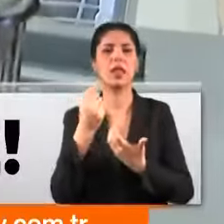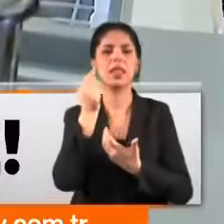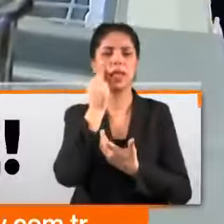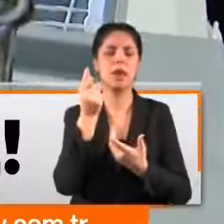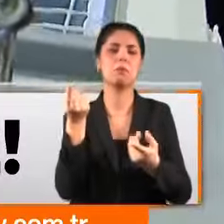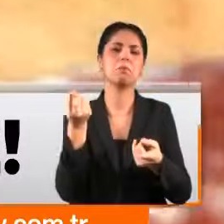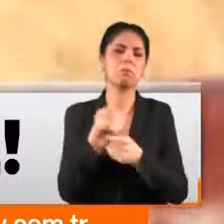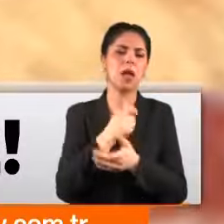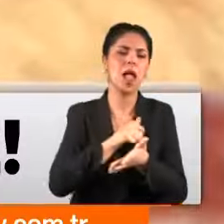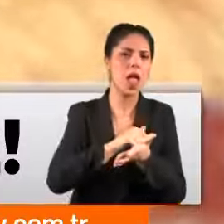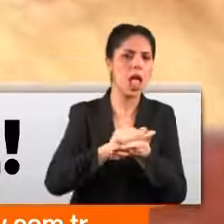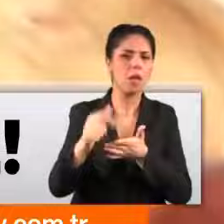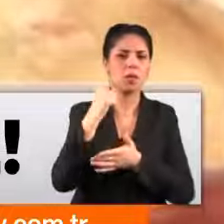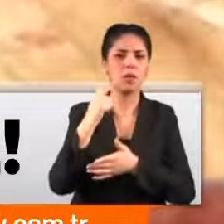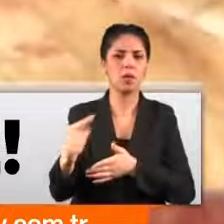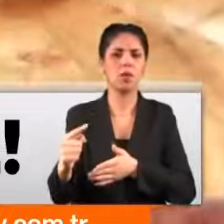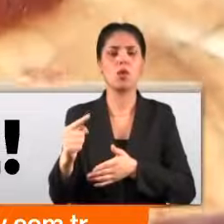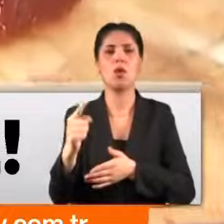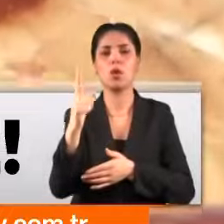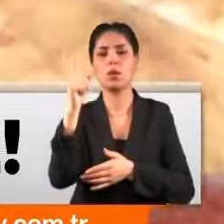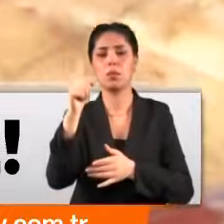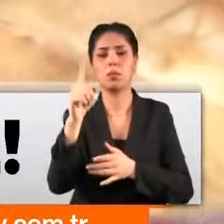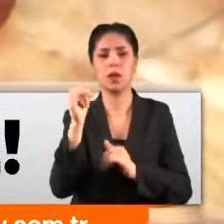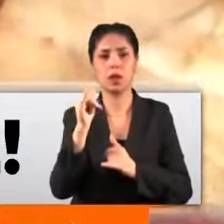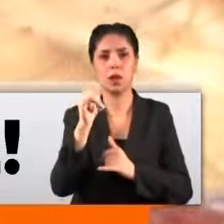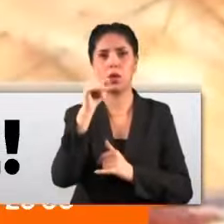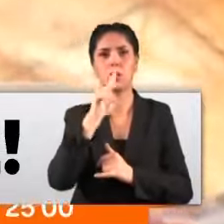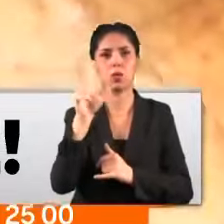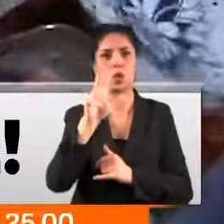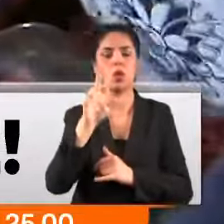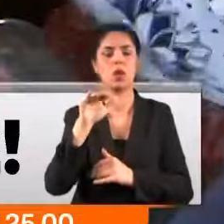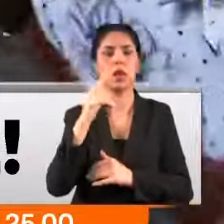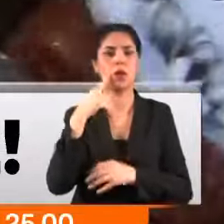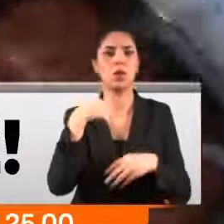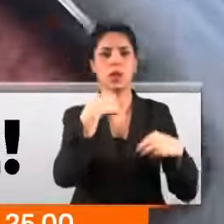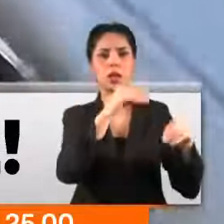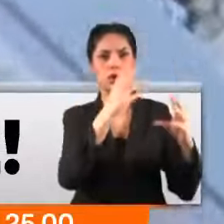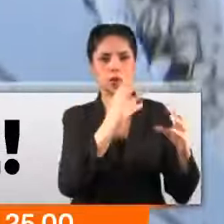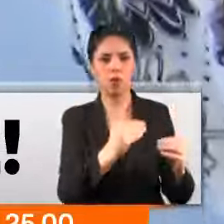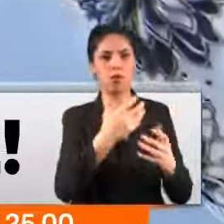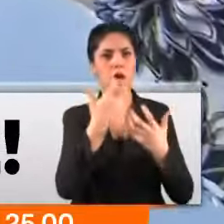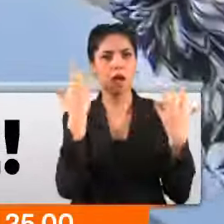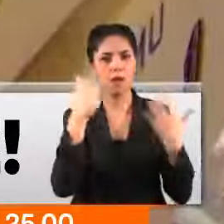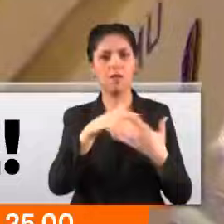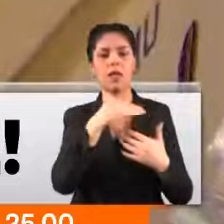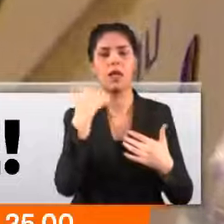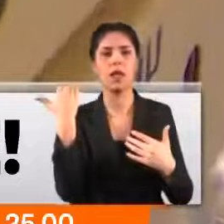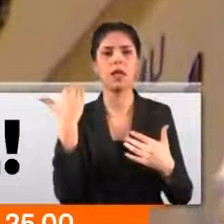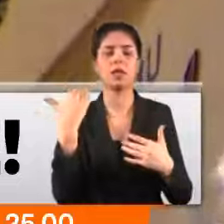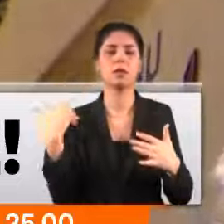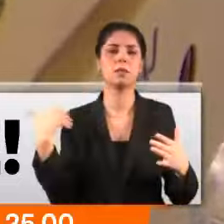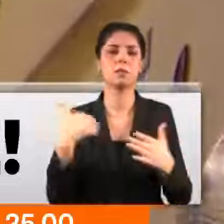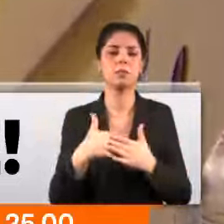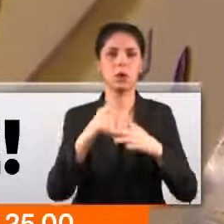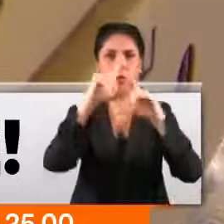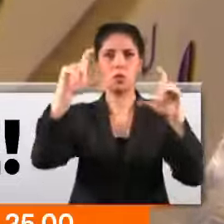yan ürünler dahil karkasları kilosu 130 lira artı KDV'ye satacak. Satışı yapılan hayvanlar kesilene kadar da kurum